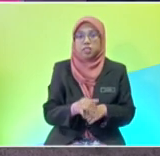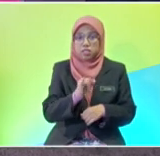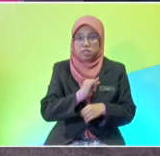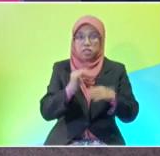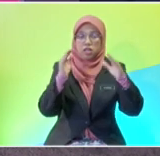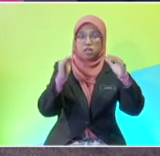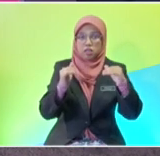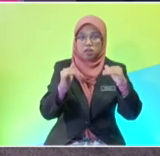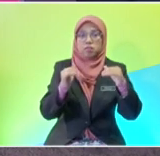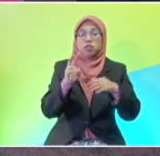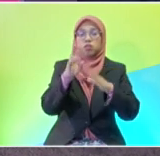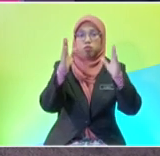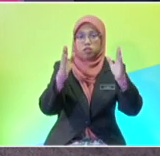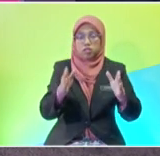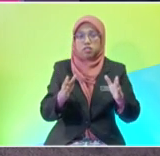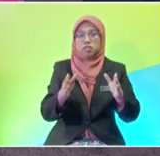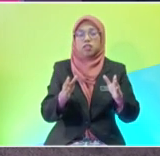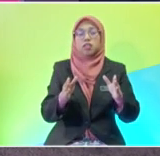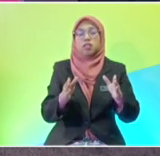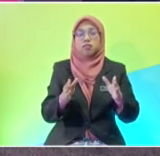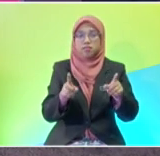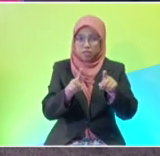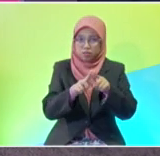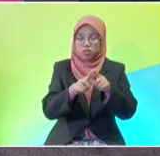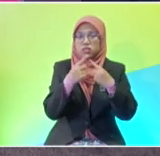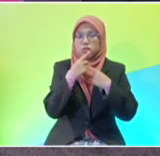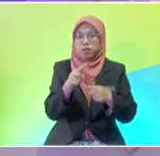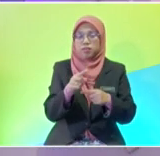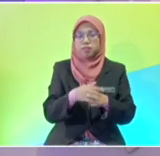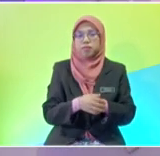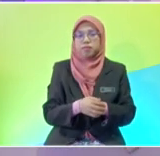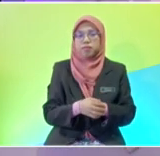juga akan mendapat jawaban yang sama Oke